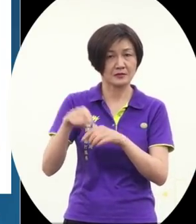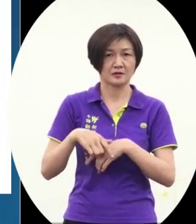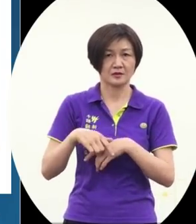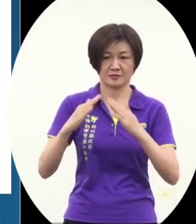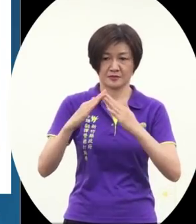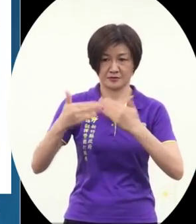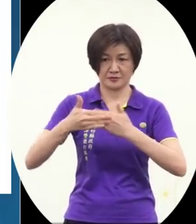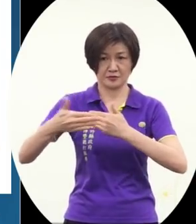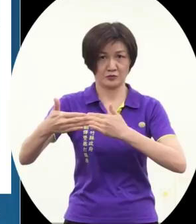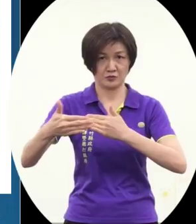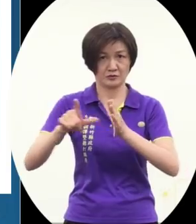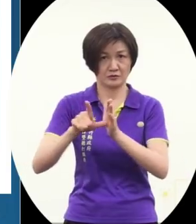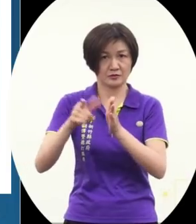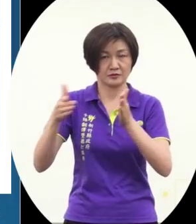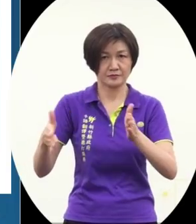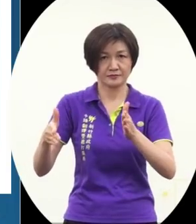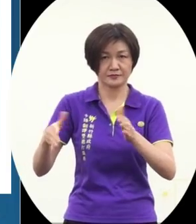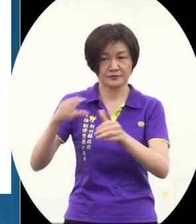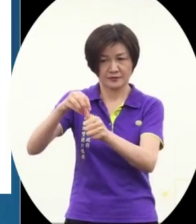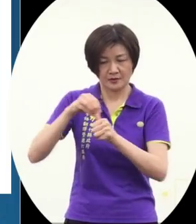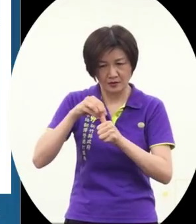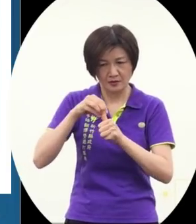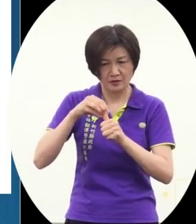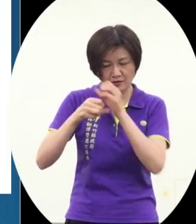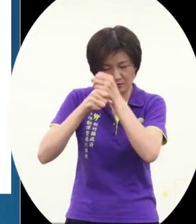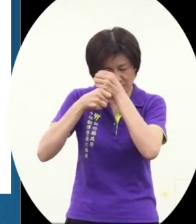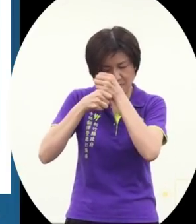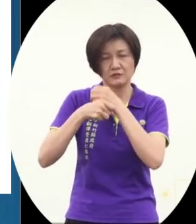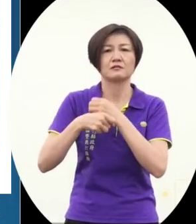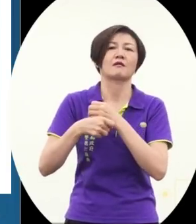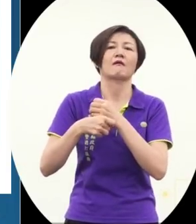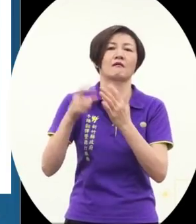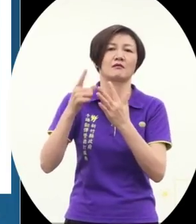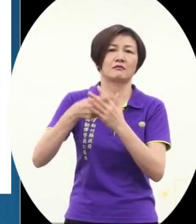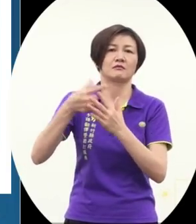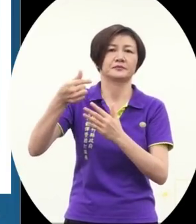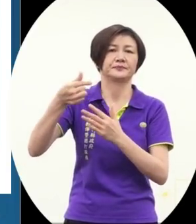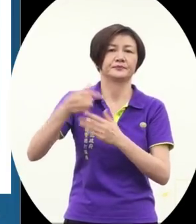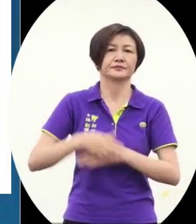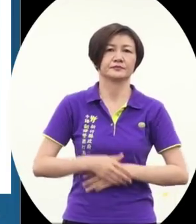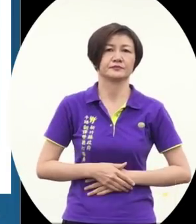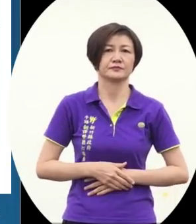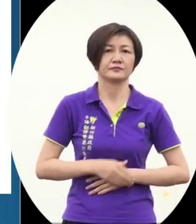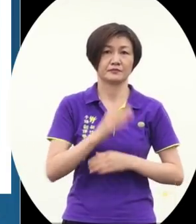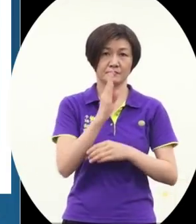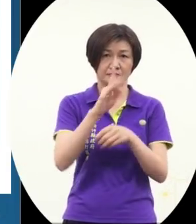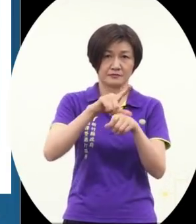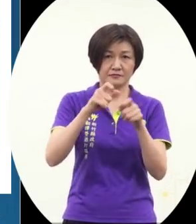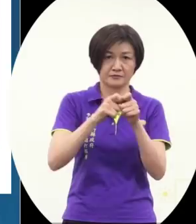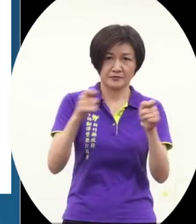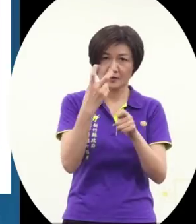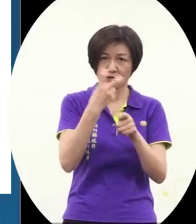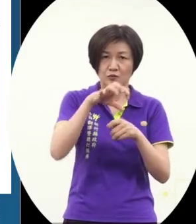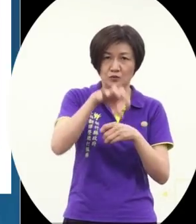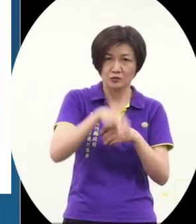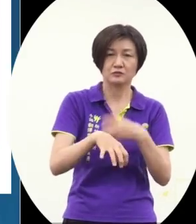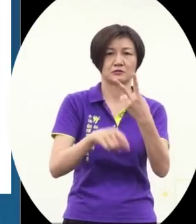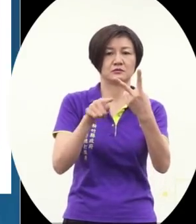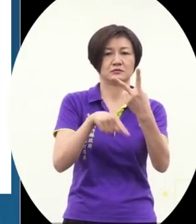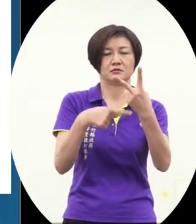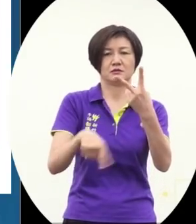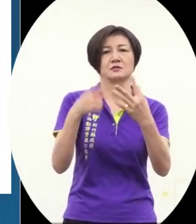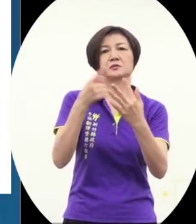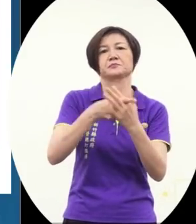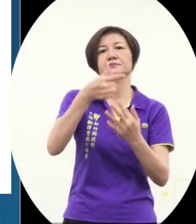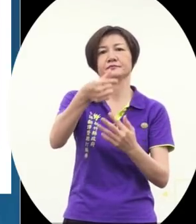的时候裁剪确诊在案，所以在 B 医疗机构是有2个人